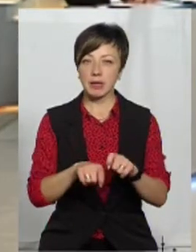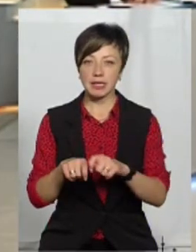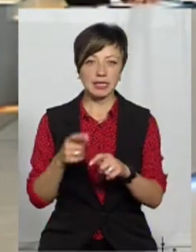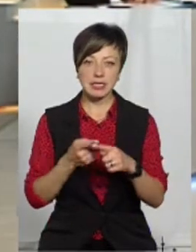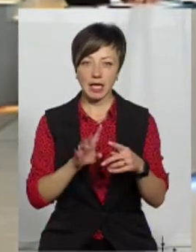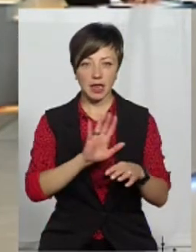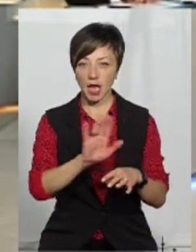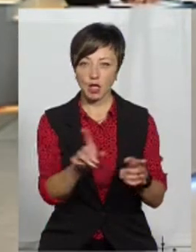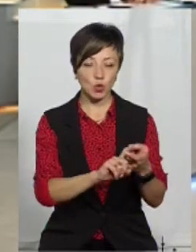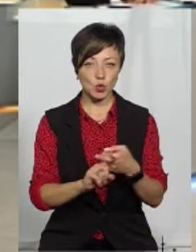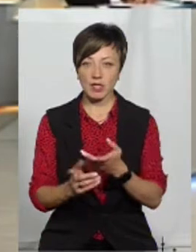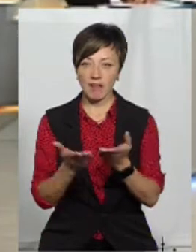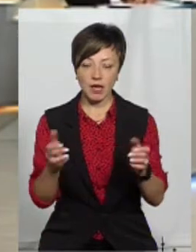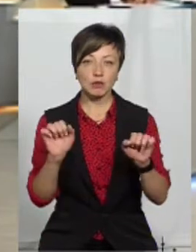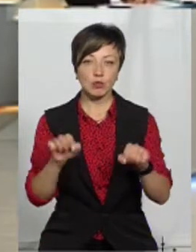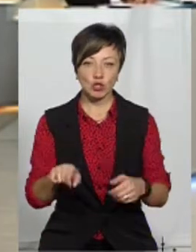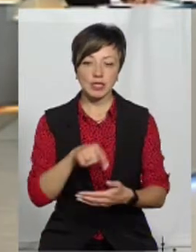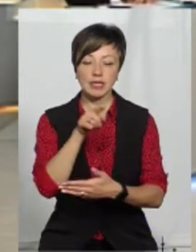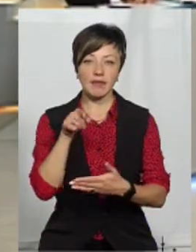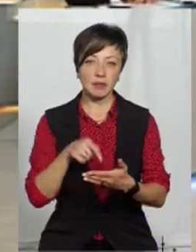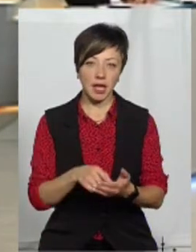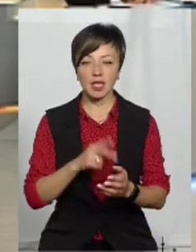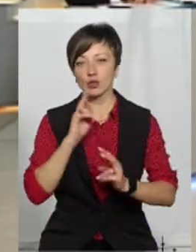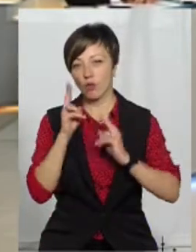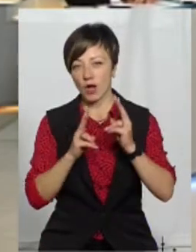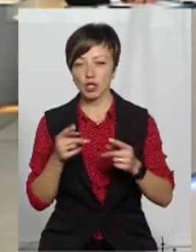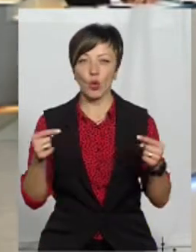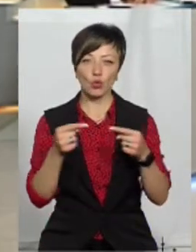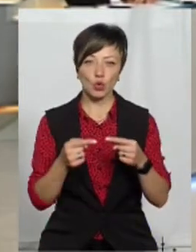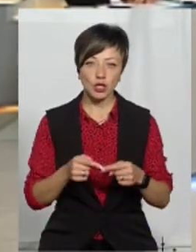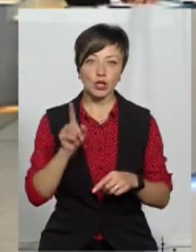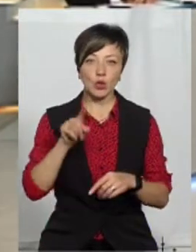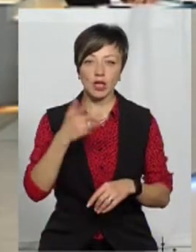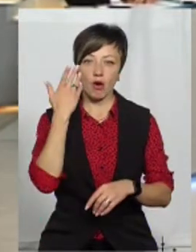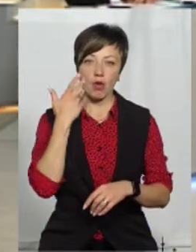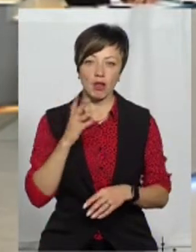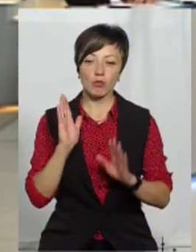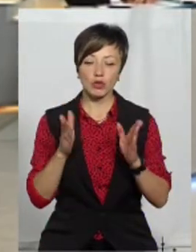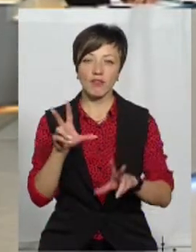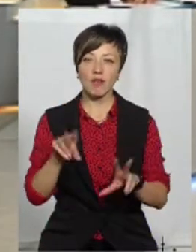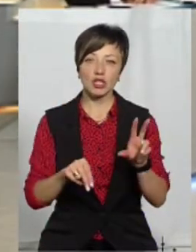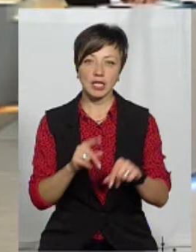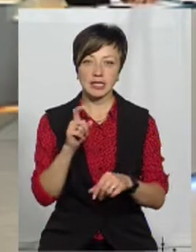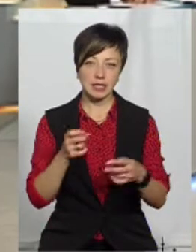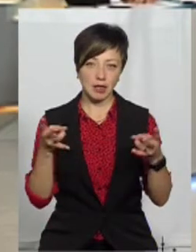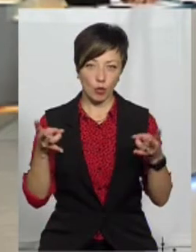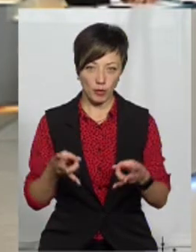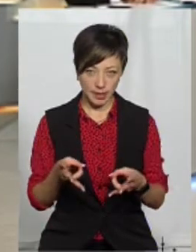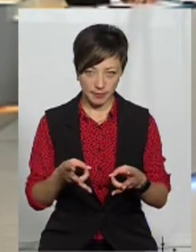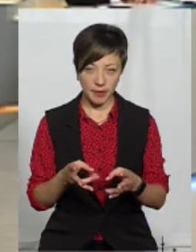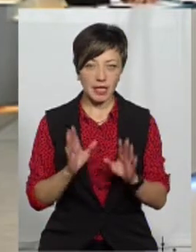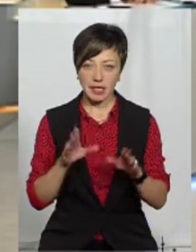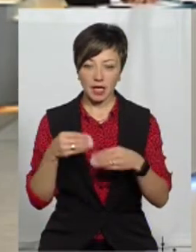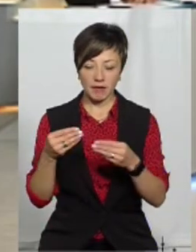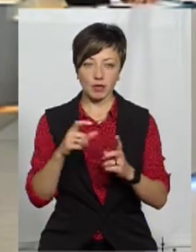не стосується вас. Ви можете ставити питання, такі зауваження, уточнення тоді, коли ви будете вважати за необхідне. Не тільки тоді, коли